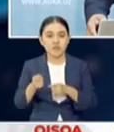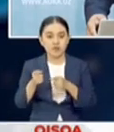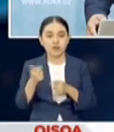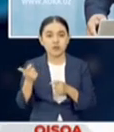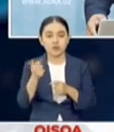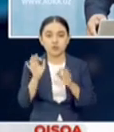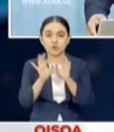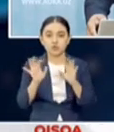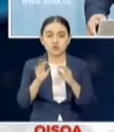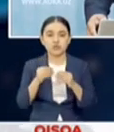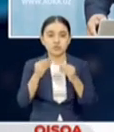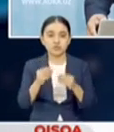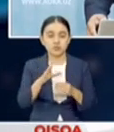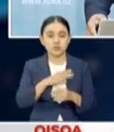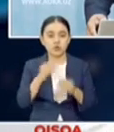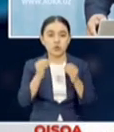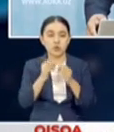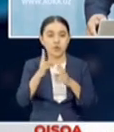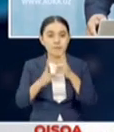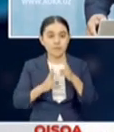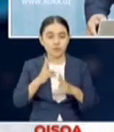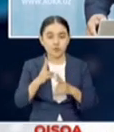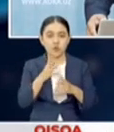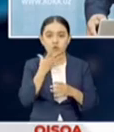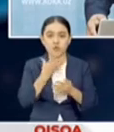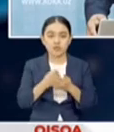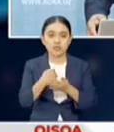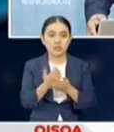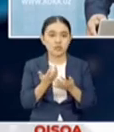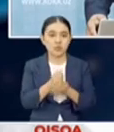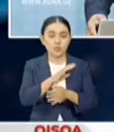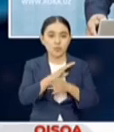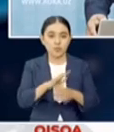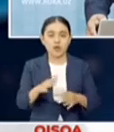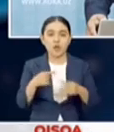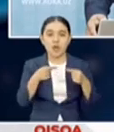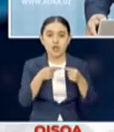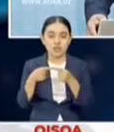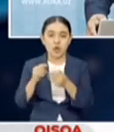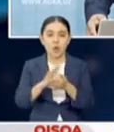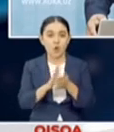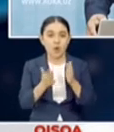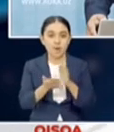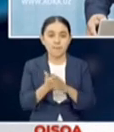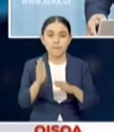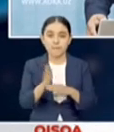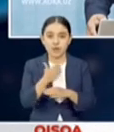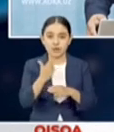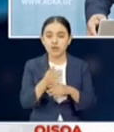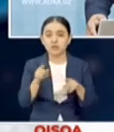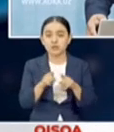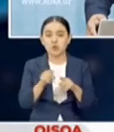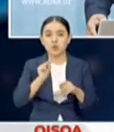xo'jaliklariga tushuntirish berildi. 10 ta murojaat esa o'z tasdig'ini topmadi. Aniqlangan holatlarni bartaraf etish